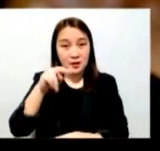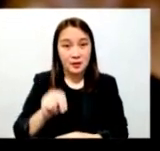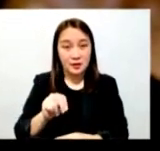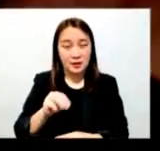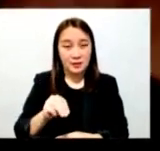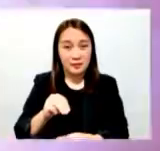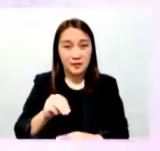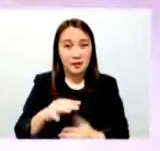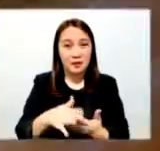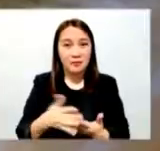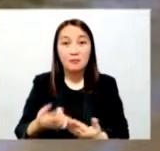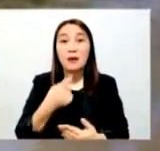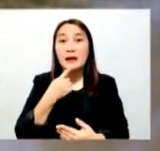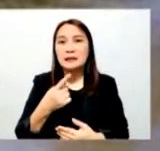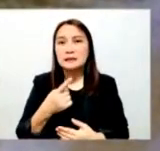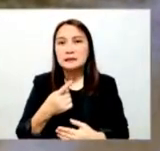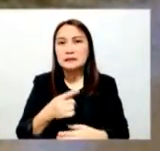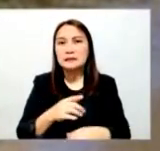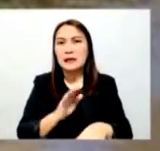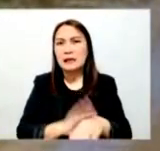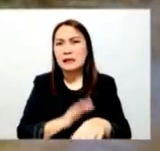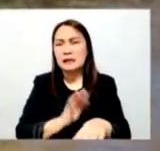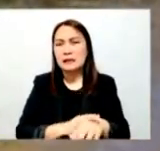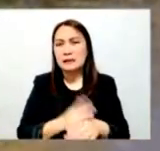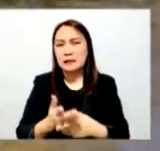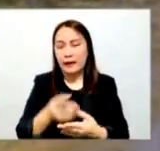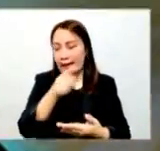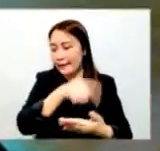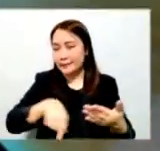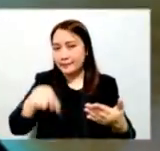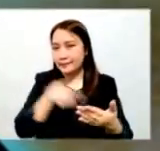ng China, kanselahin ang state visit kung